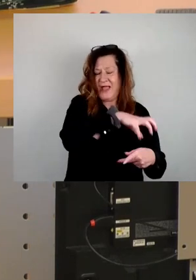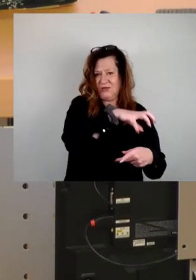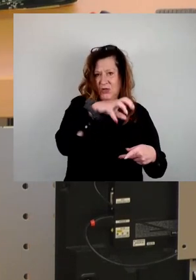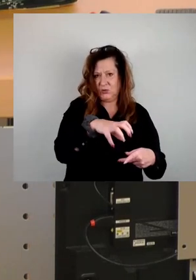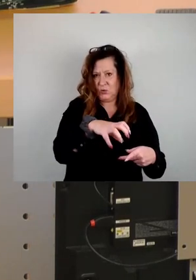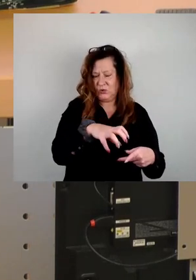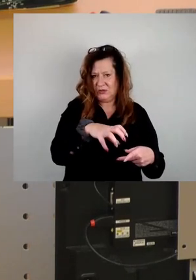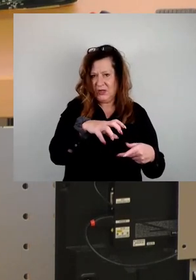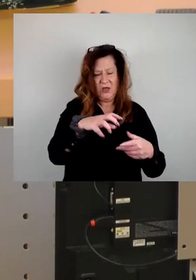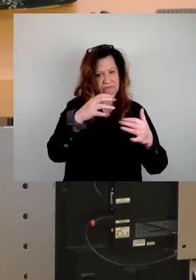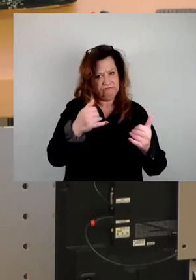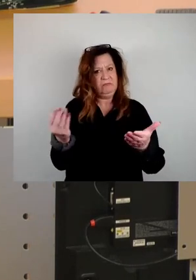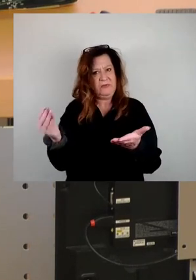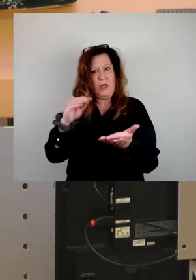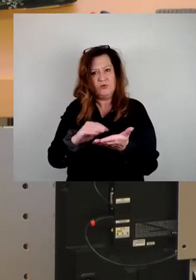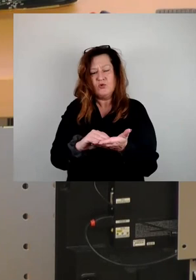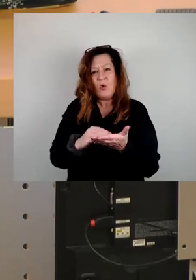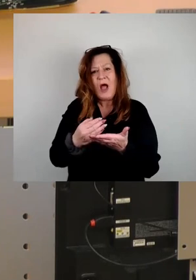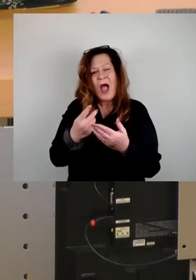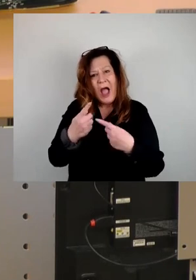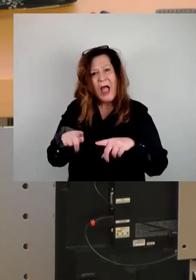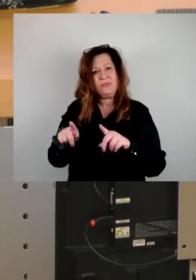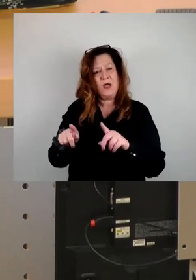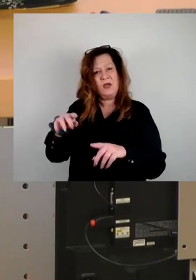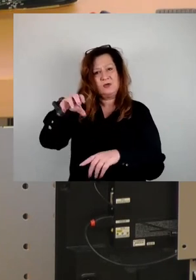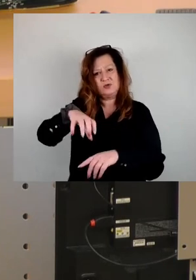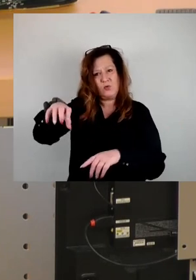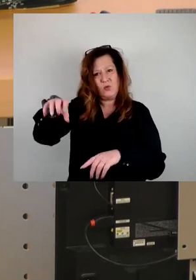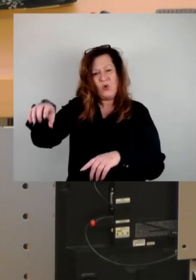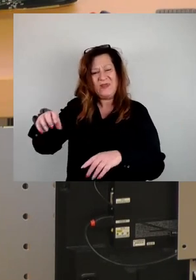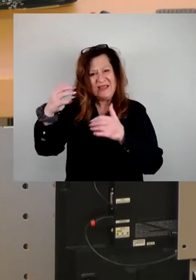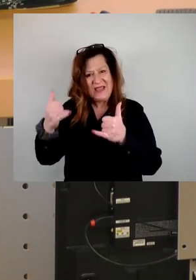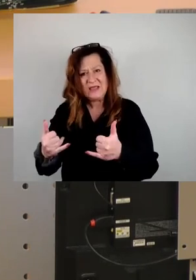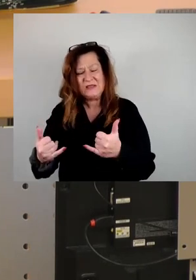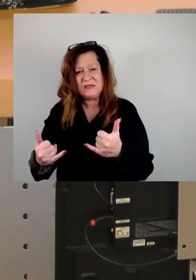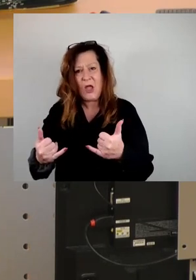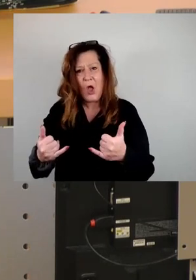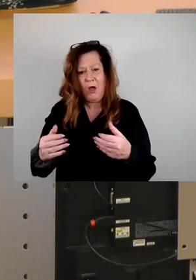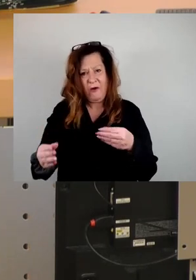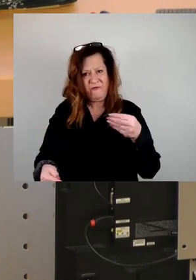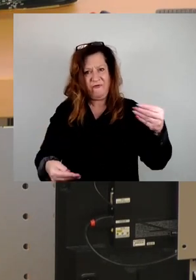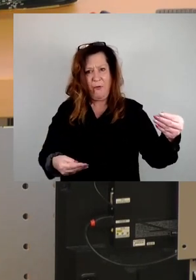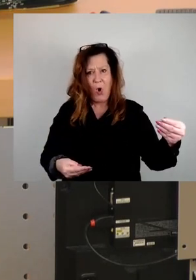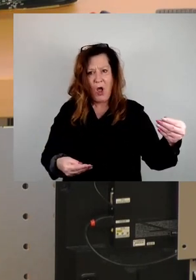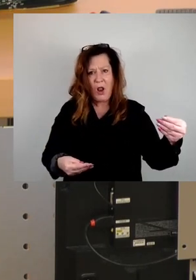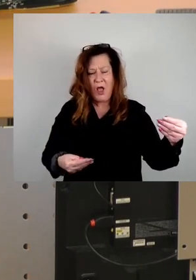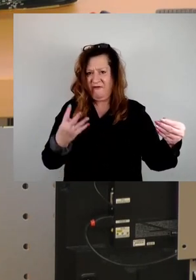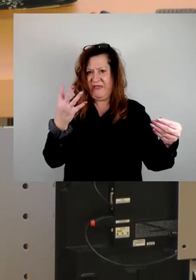Vorlage entstanden, die eben 4 Kernstandorte vorsieht. hinzugekommen, ist eben